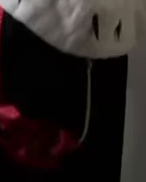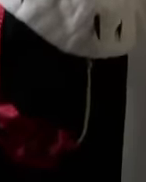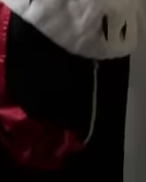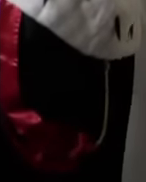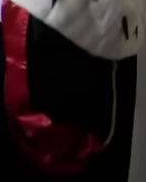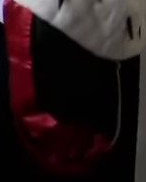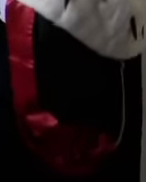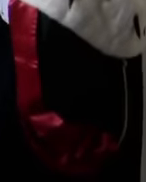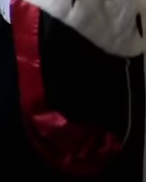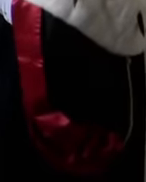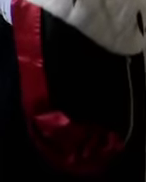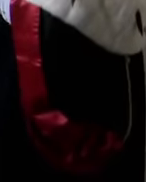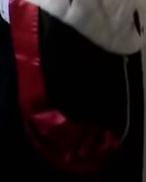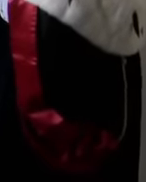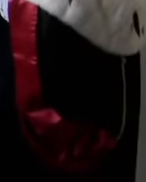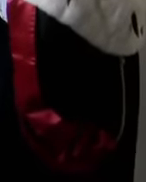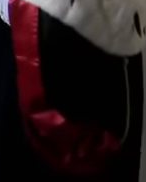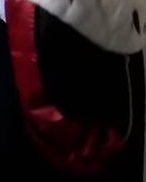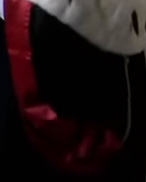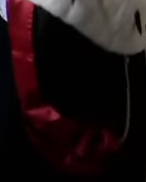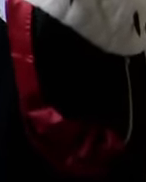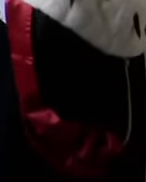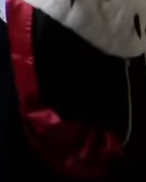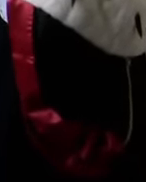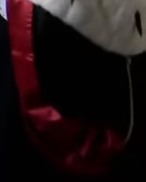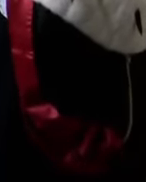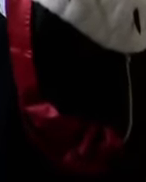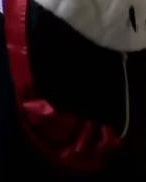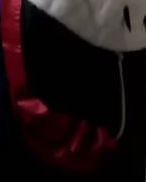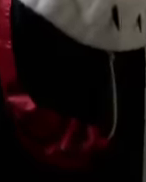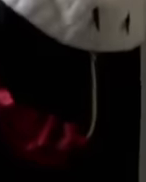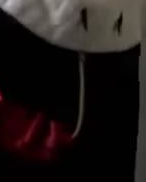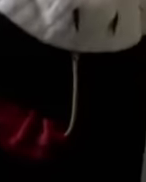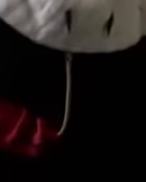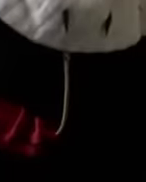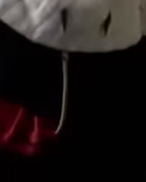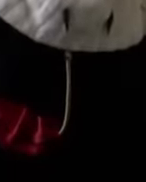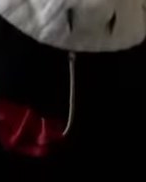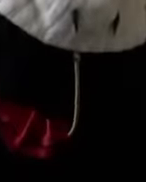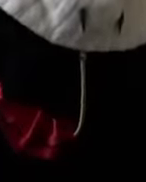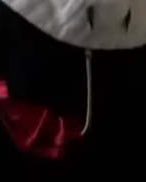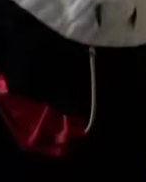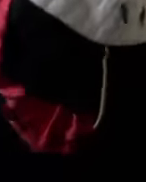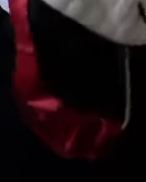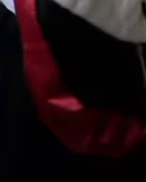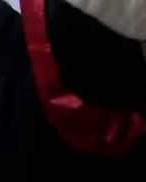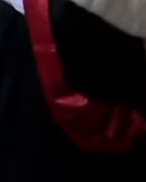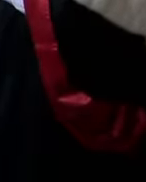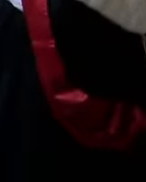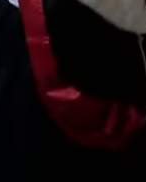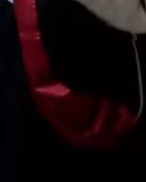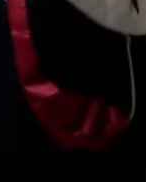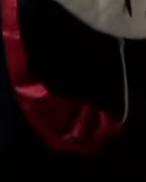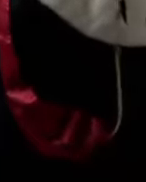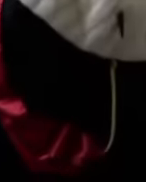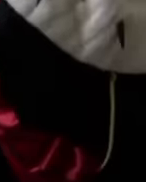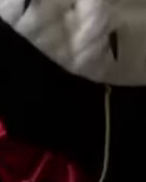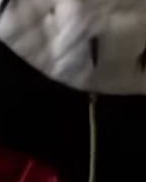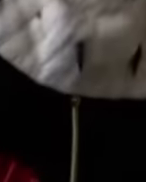quindi ripro parci della memoria nel ricordo peren Questo è il motivo per cui è stata fatta questa